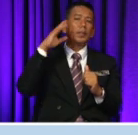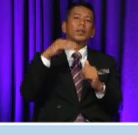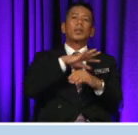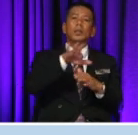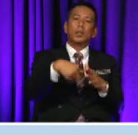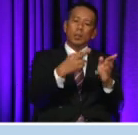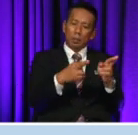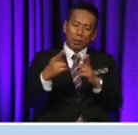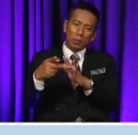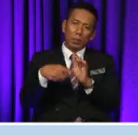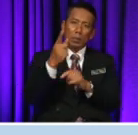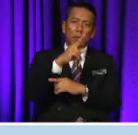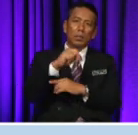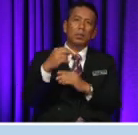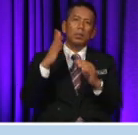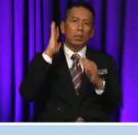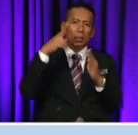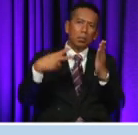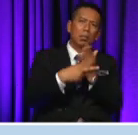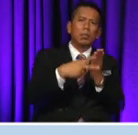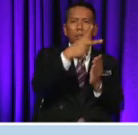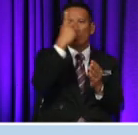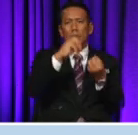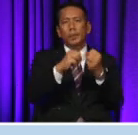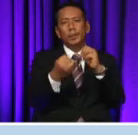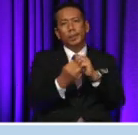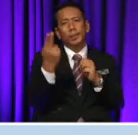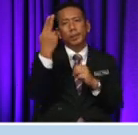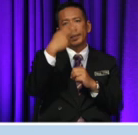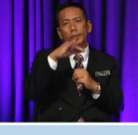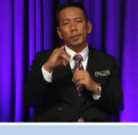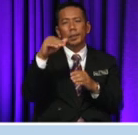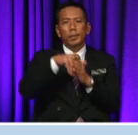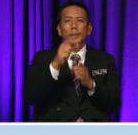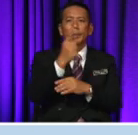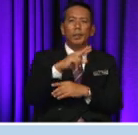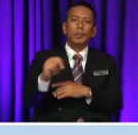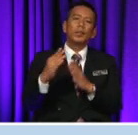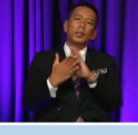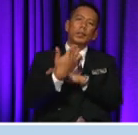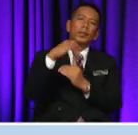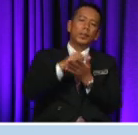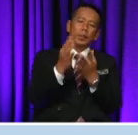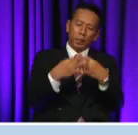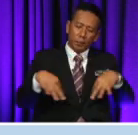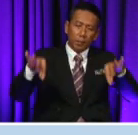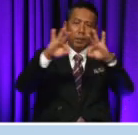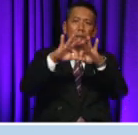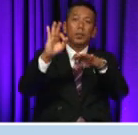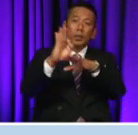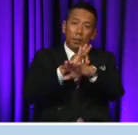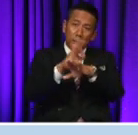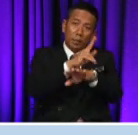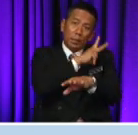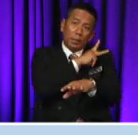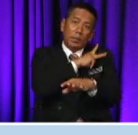perancangan persatuan akan terkendala karena masalah yang dihadapi dalam persatuan di oleh itu pentingnya peranan seorang ketua